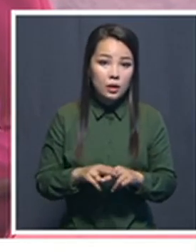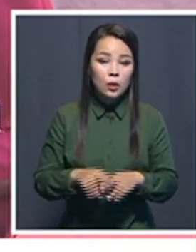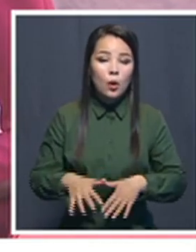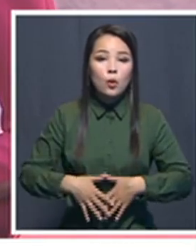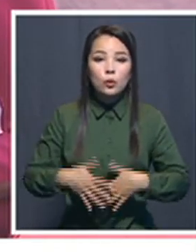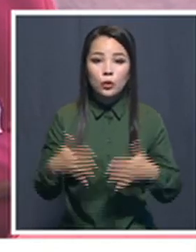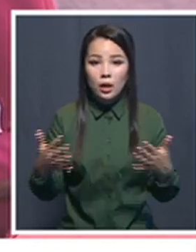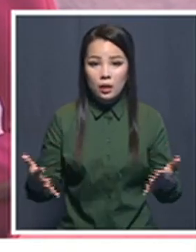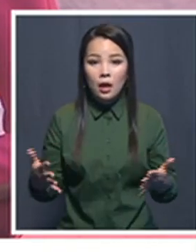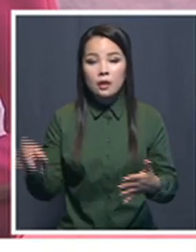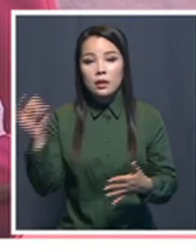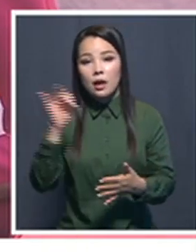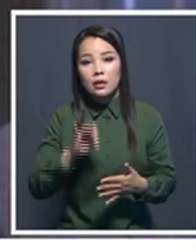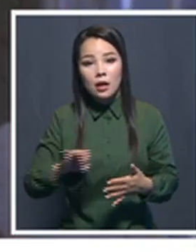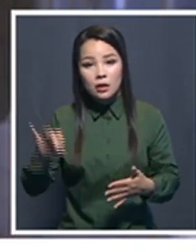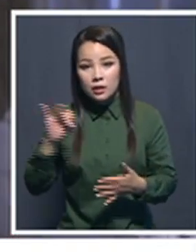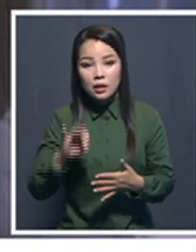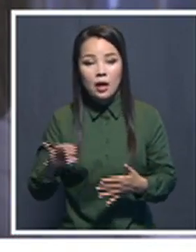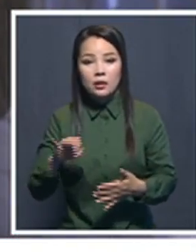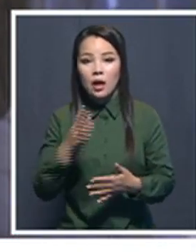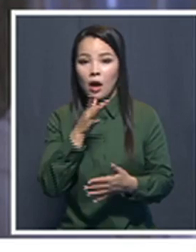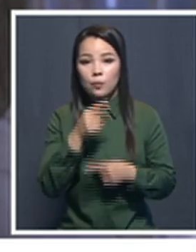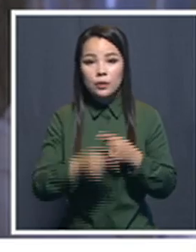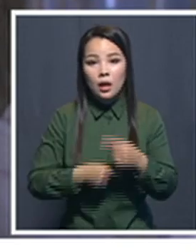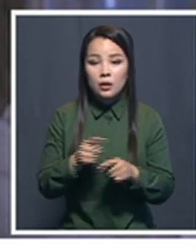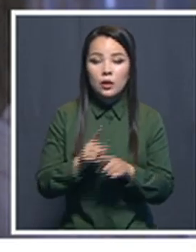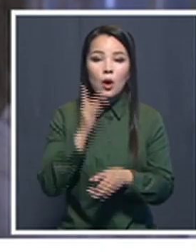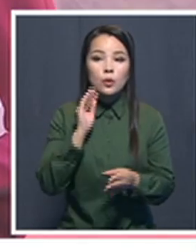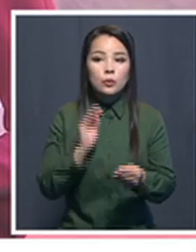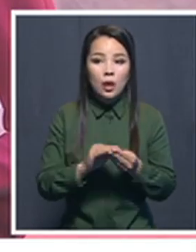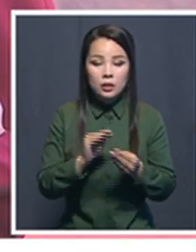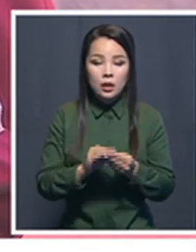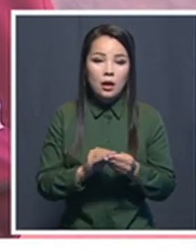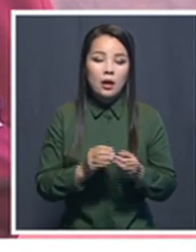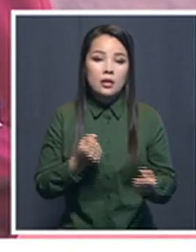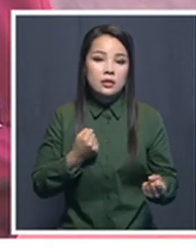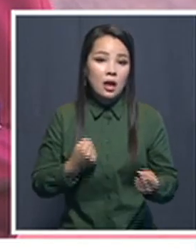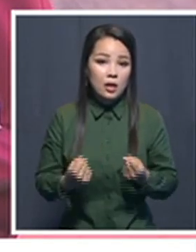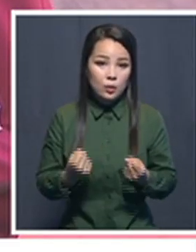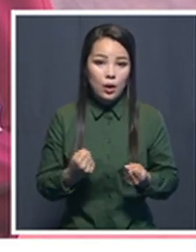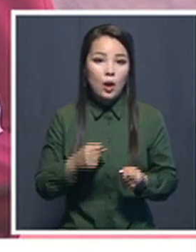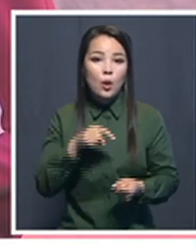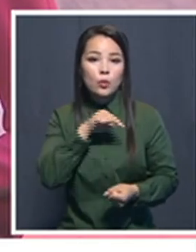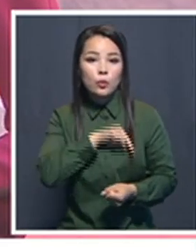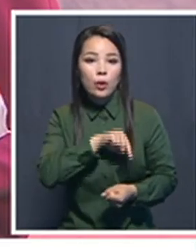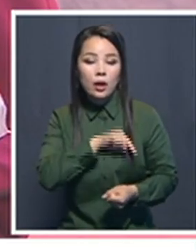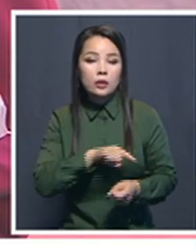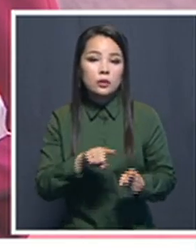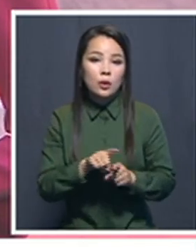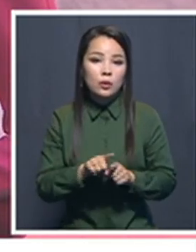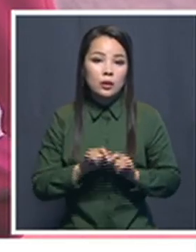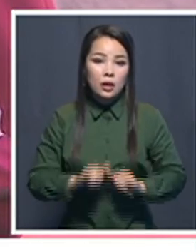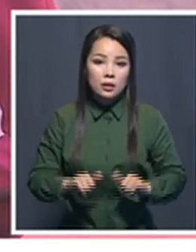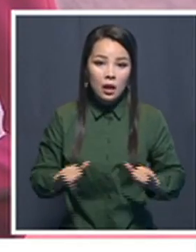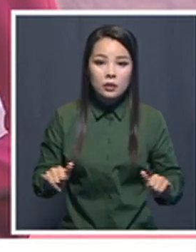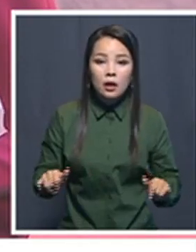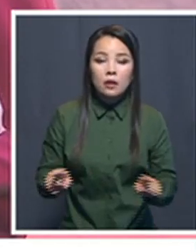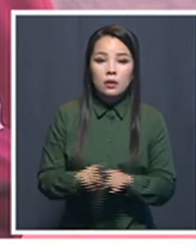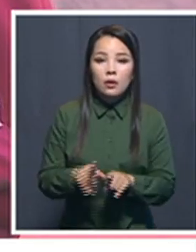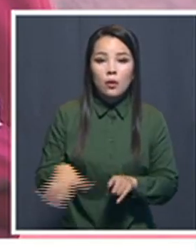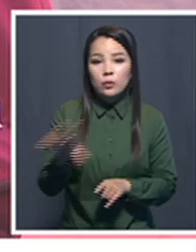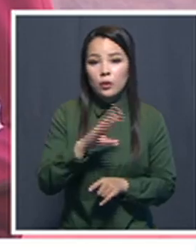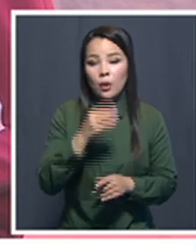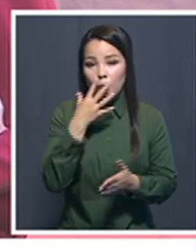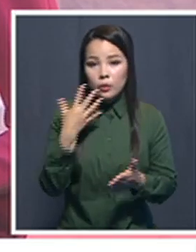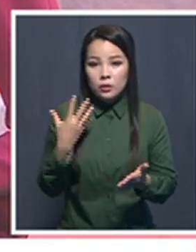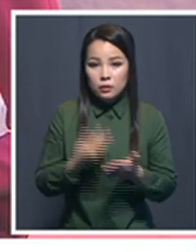үлкен тарихи кезеңде еліміздің тұрақтылығын нығайтуға, руханиятымыздың кемелденуіне